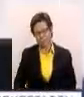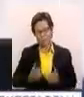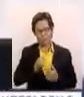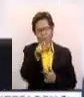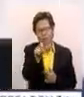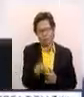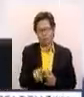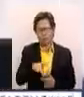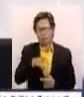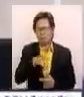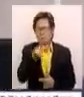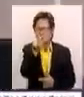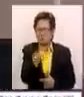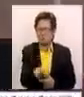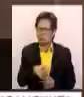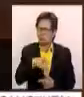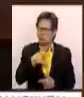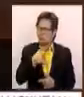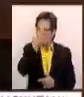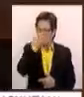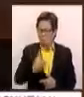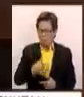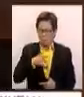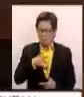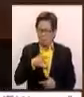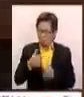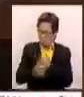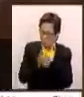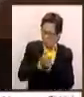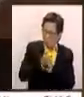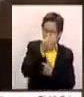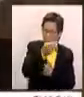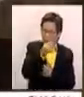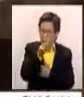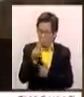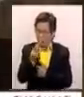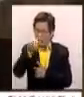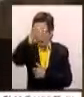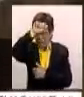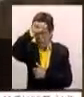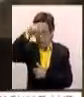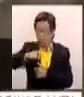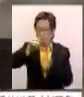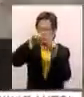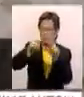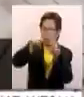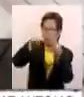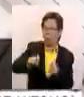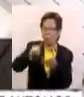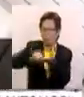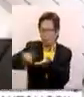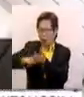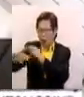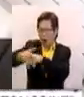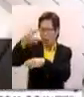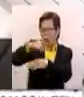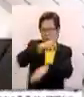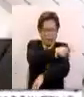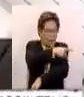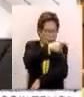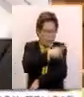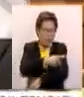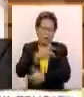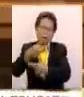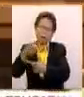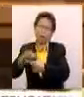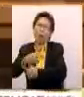yang merasakan diri mereka berisiko menghadapi HIV/AIDS perlu membuat ujian saringan awal di klinik atau